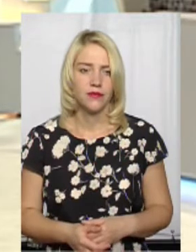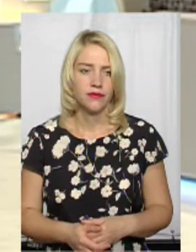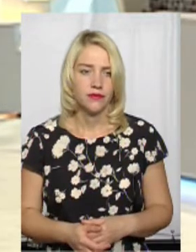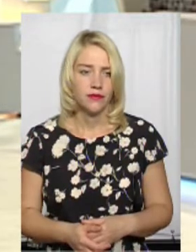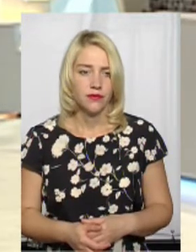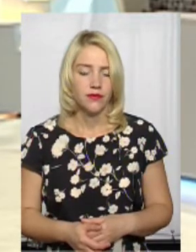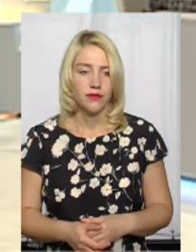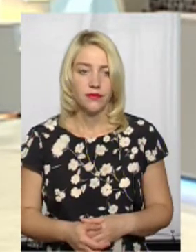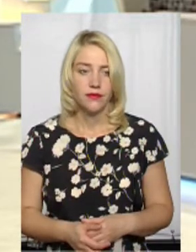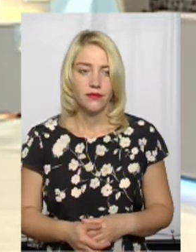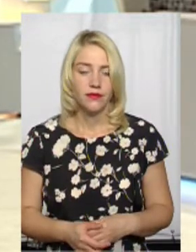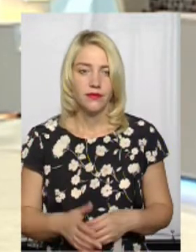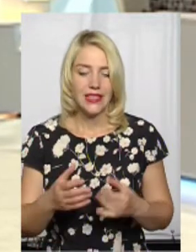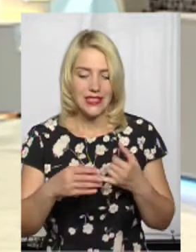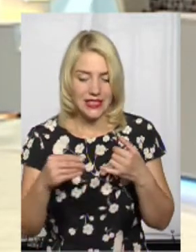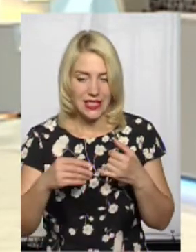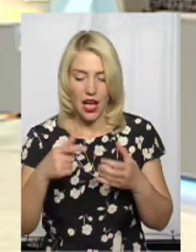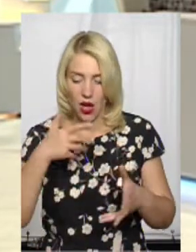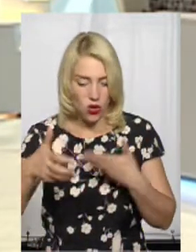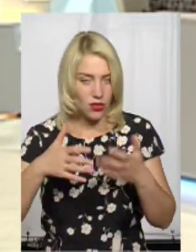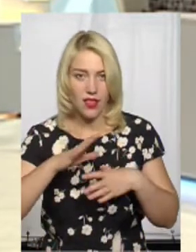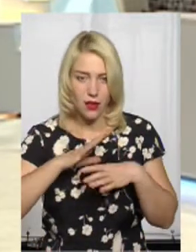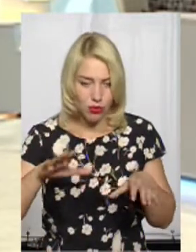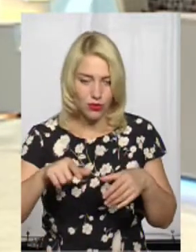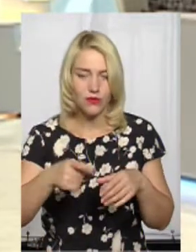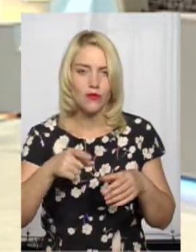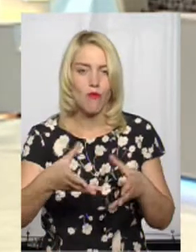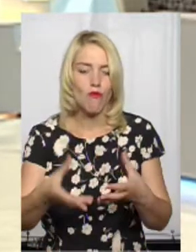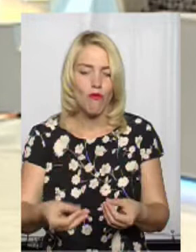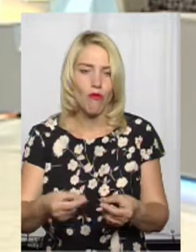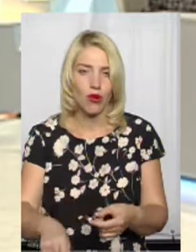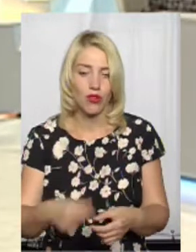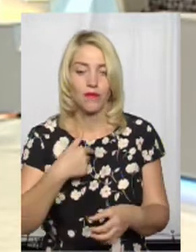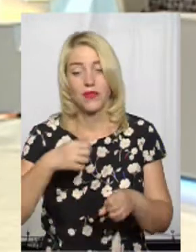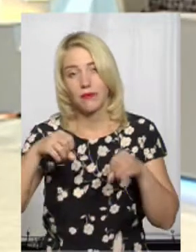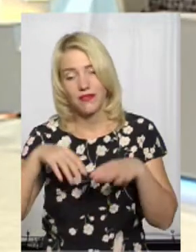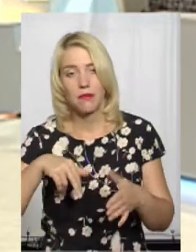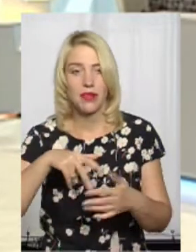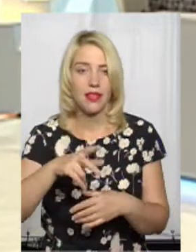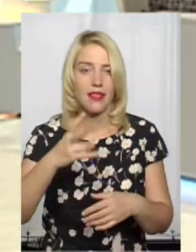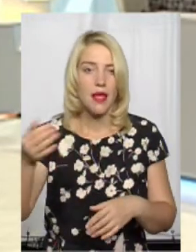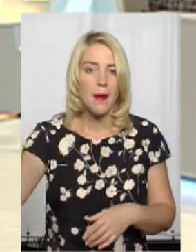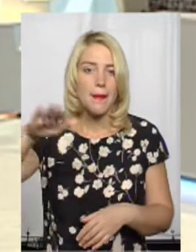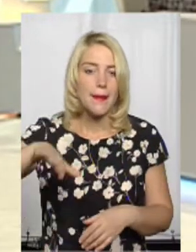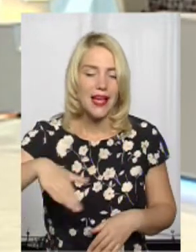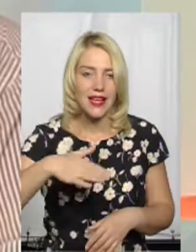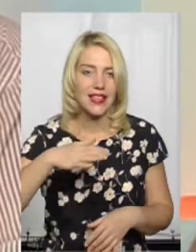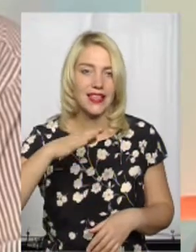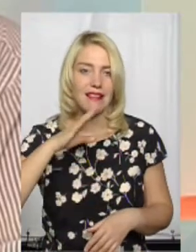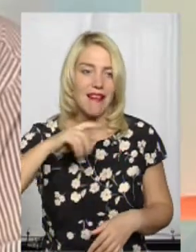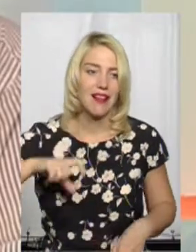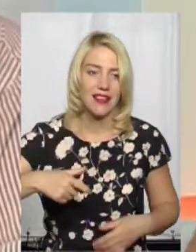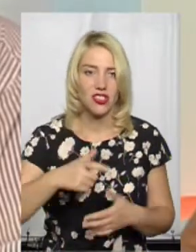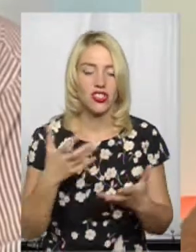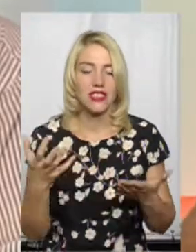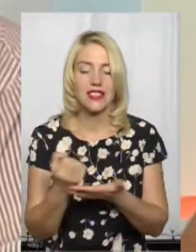ж, самі розумієте, земля мокра. Але вирішили піти на берег річки, певні підтвердження